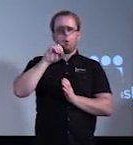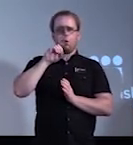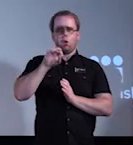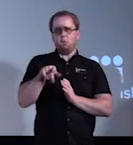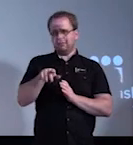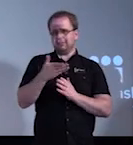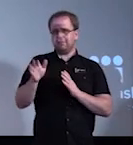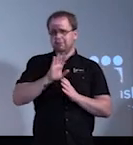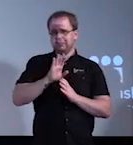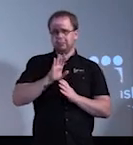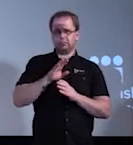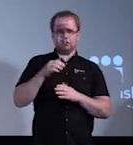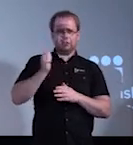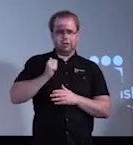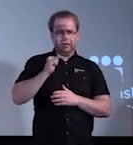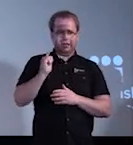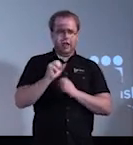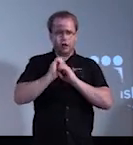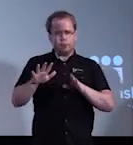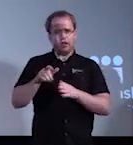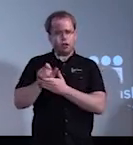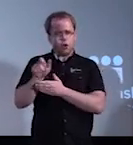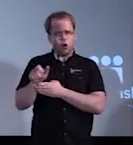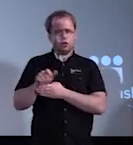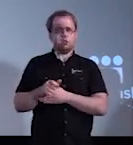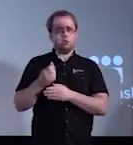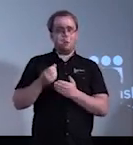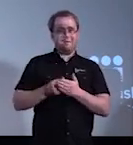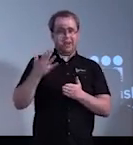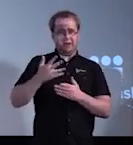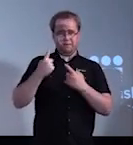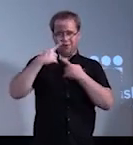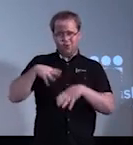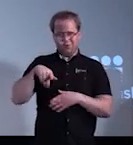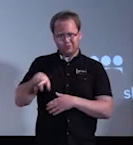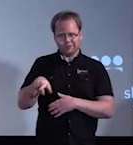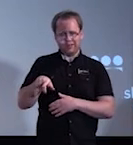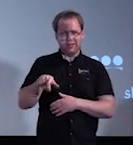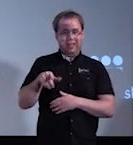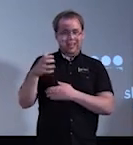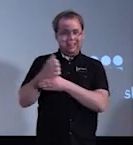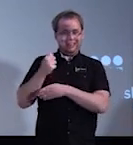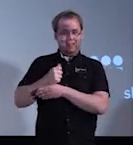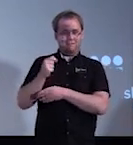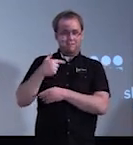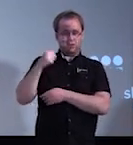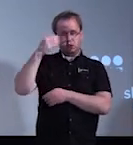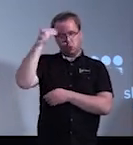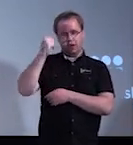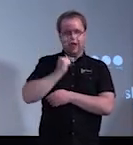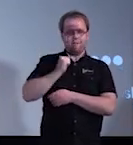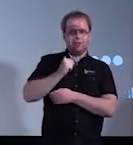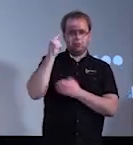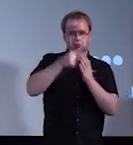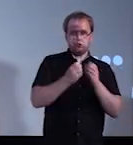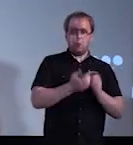Statens bidrag till filmavtalet idag är 200 miljoner kronor. Så värdeförlusten, de uteblivna intäkterna som vi hade kunnat använda för att göra